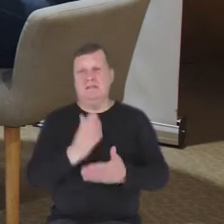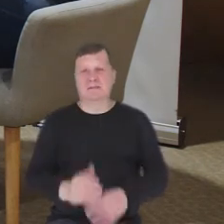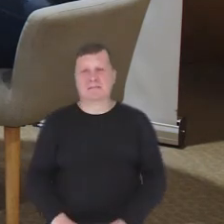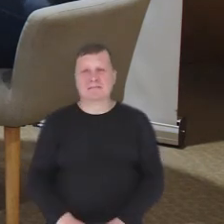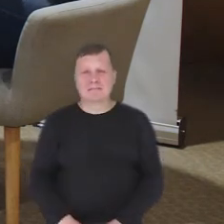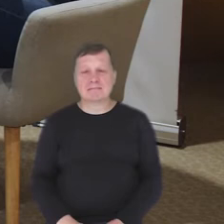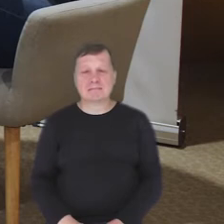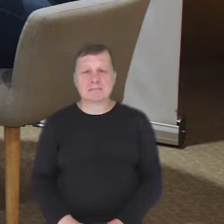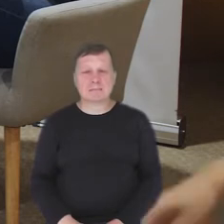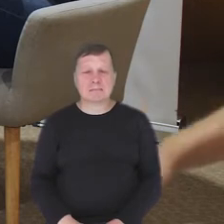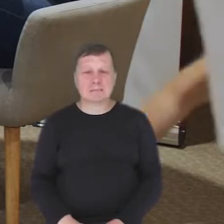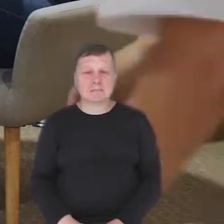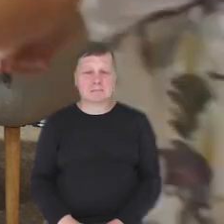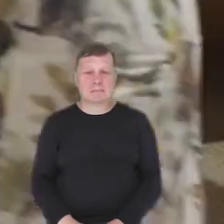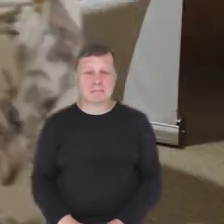Jest. To ja już.